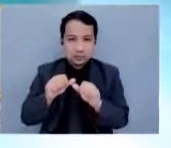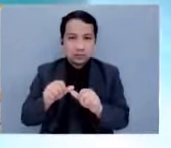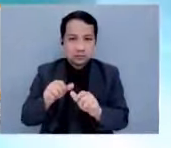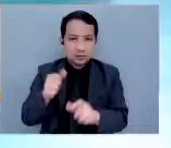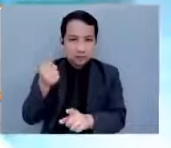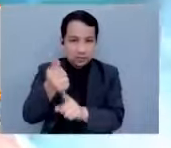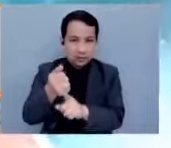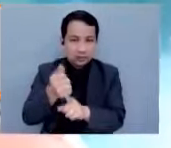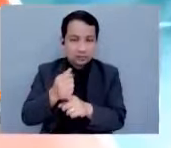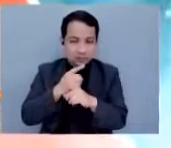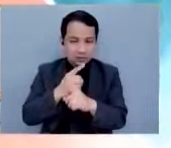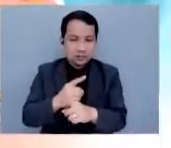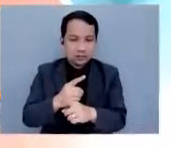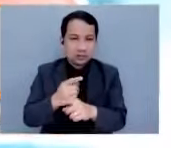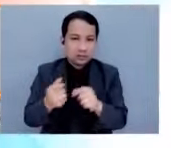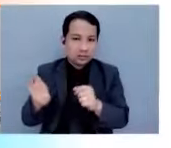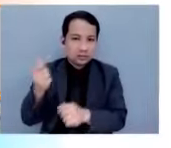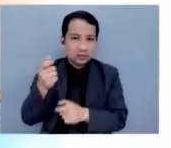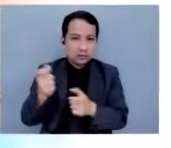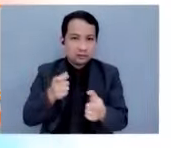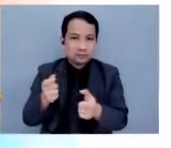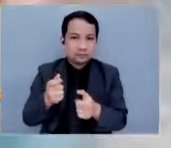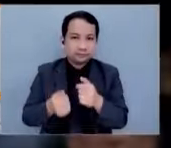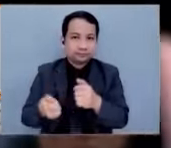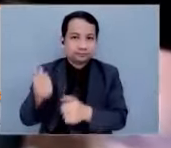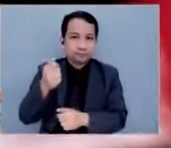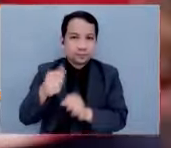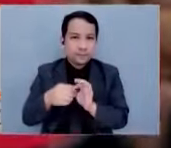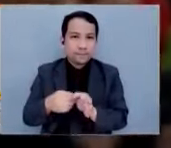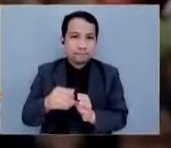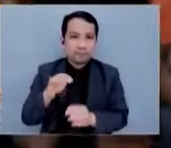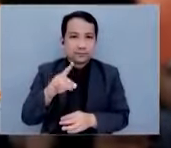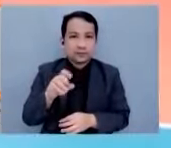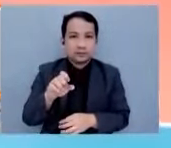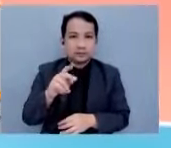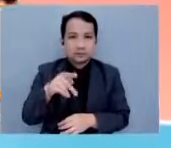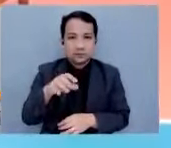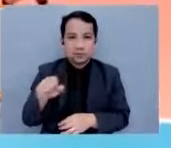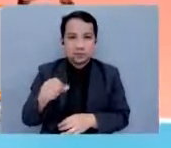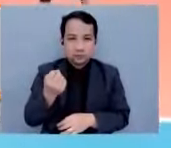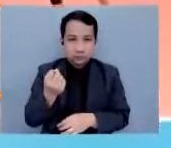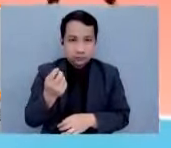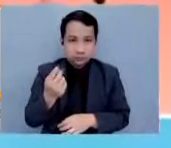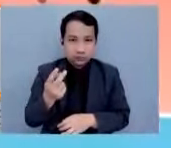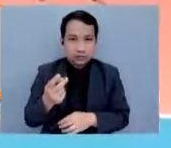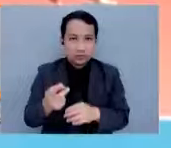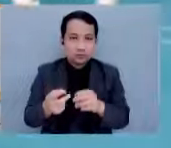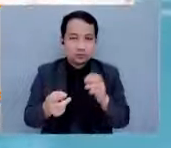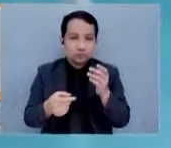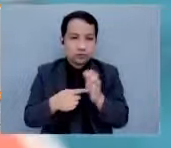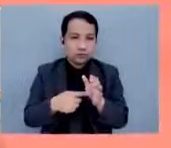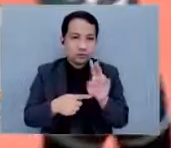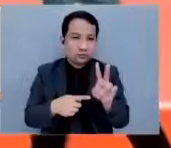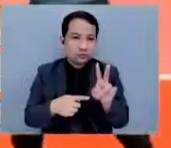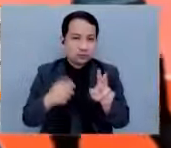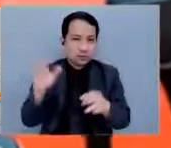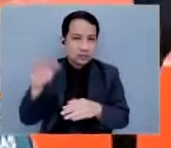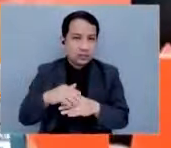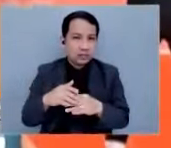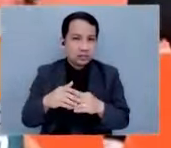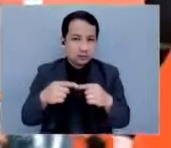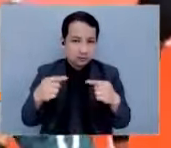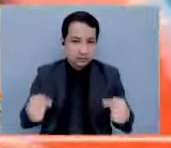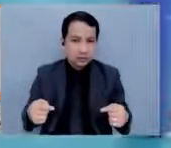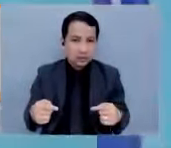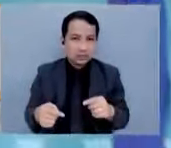para ma-dominate ang laro. Nanguna para sa kanila si Bernadette Pons na may 12 points at 2 aces. Sunod naman na naglaban ang